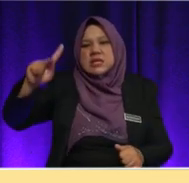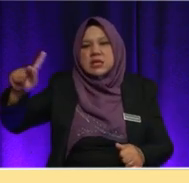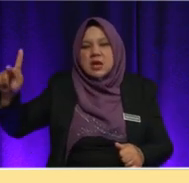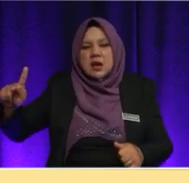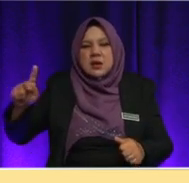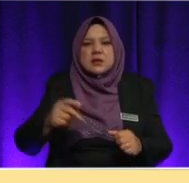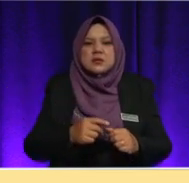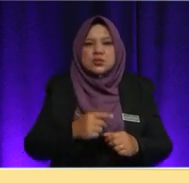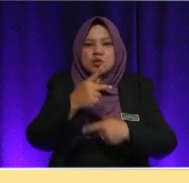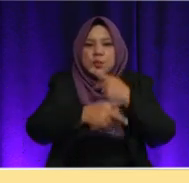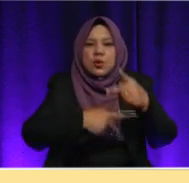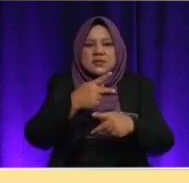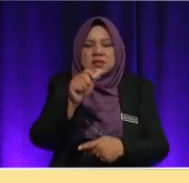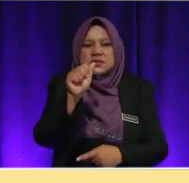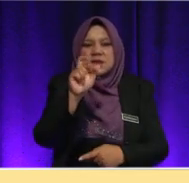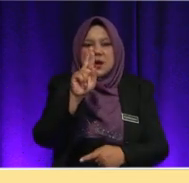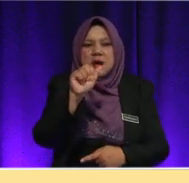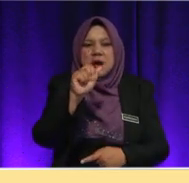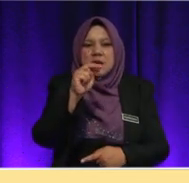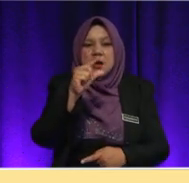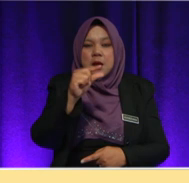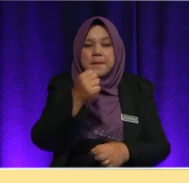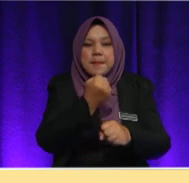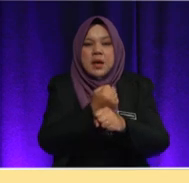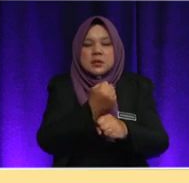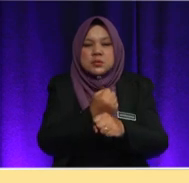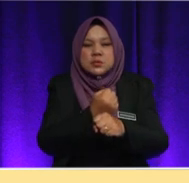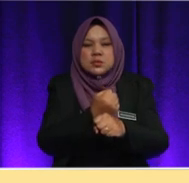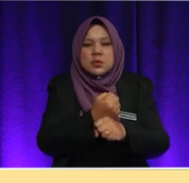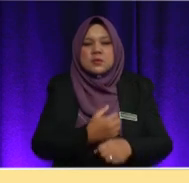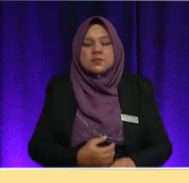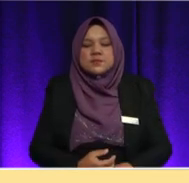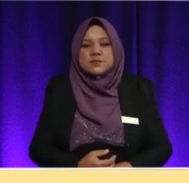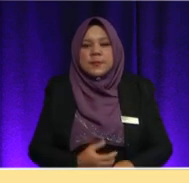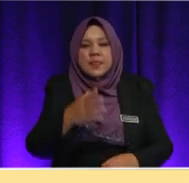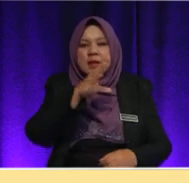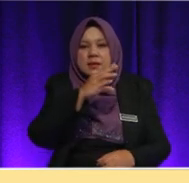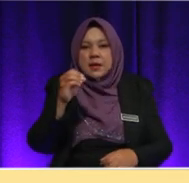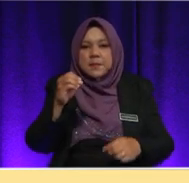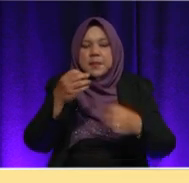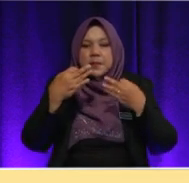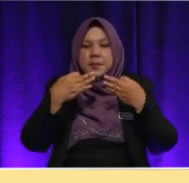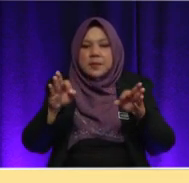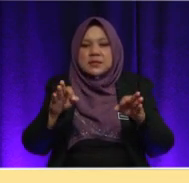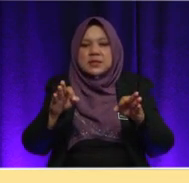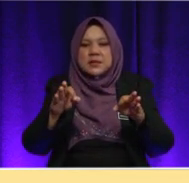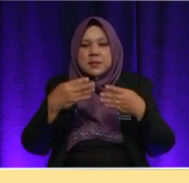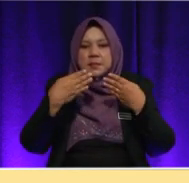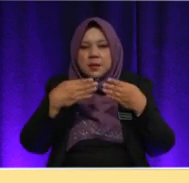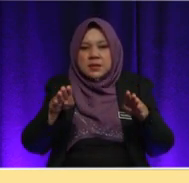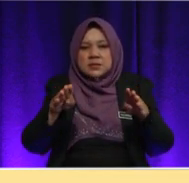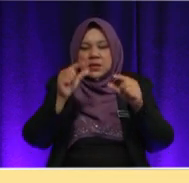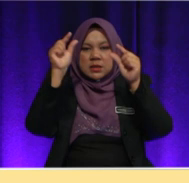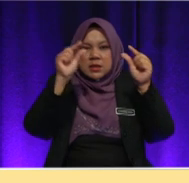arang batu lah oke yang kedua adalah pembebasan guys dari Lombok dan adalah